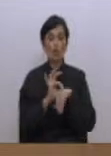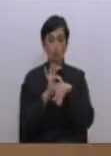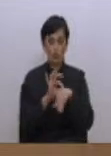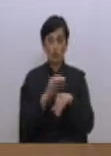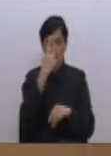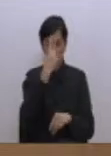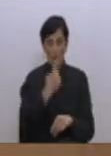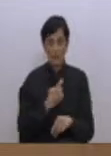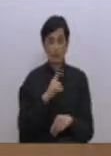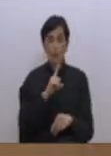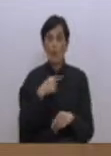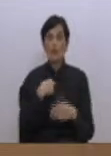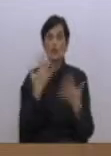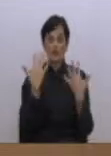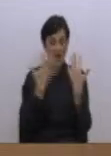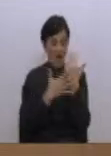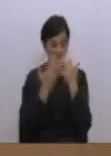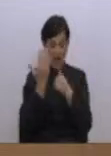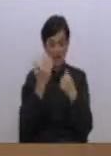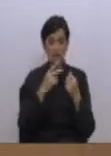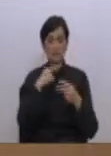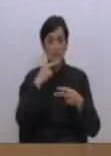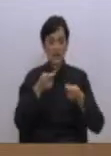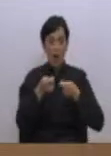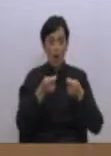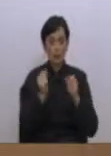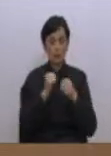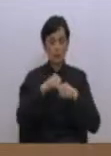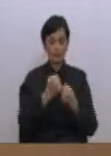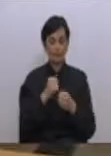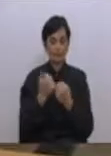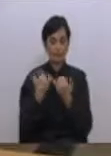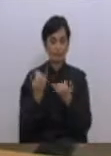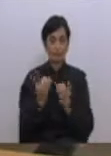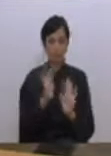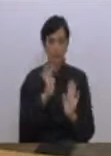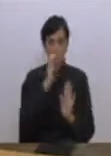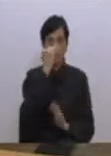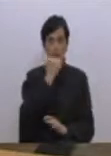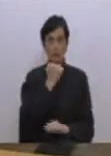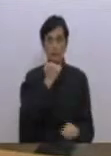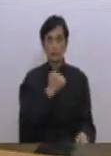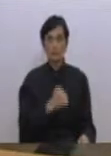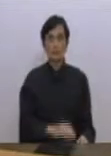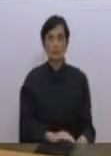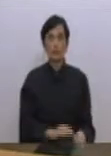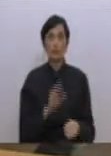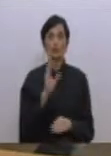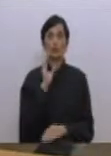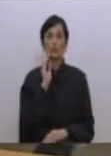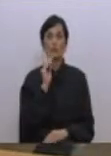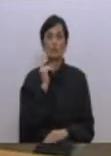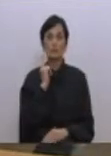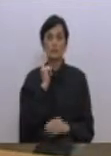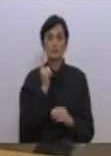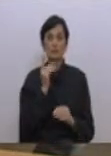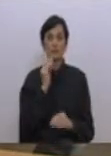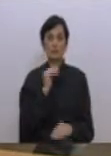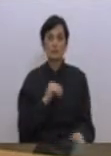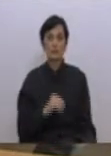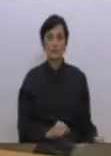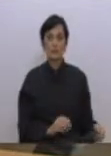acum trebuie să trecem felips ca urtul de dar. Dar vom trebui noi mas. Mă duc. Nu disca bine doar. Nu disca.